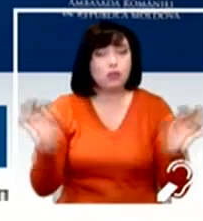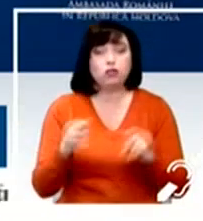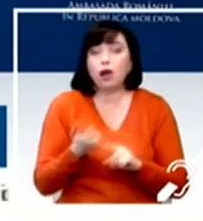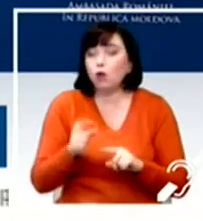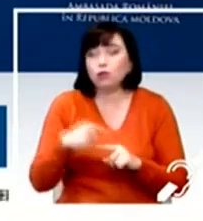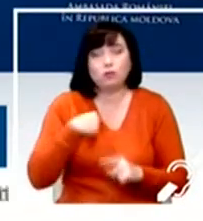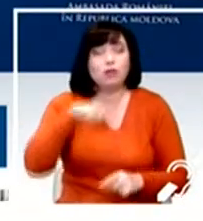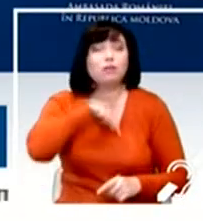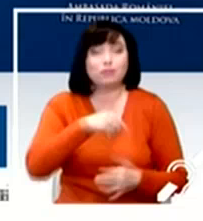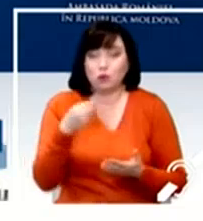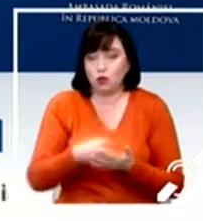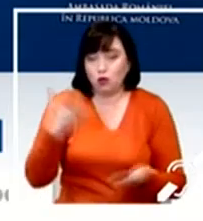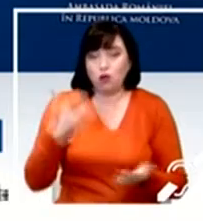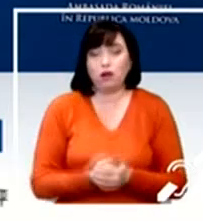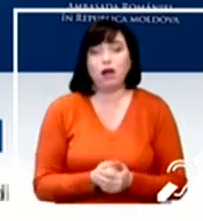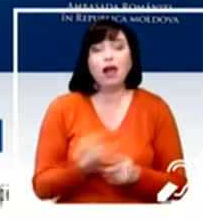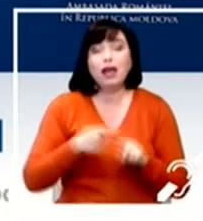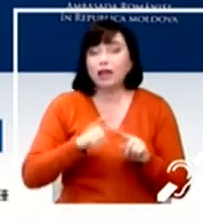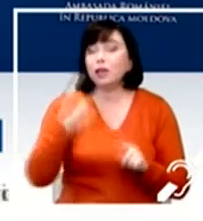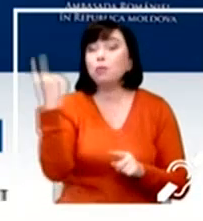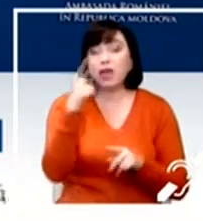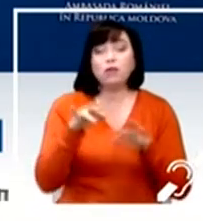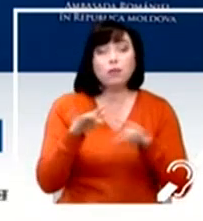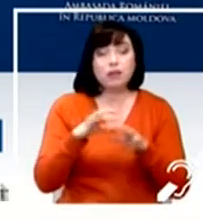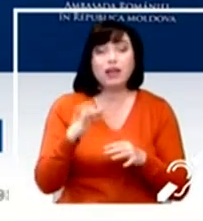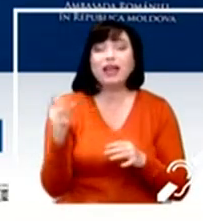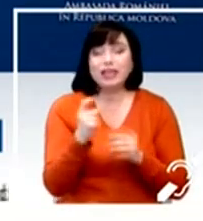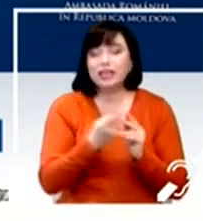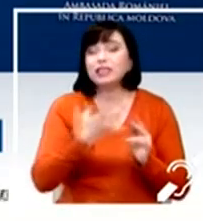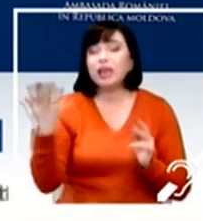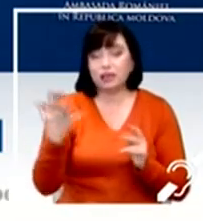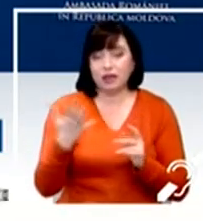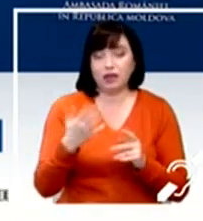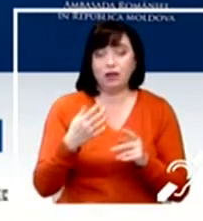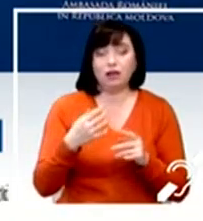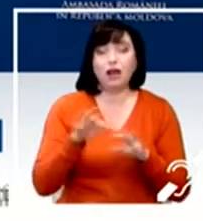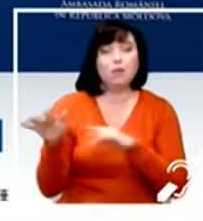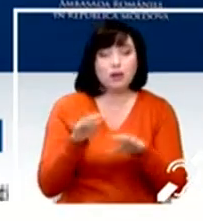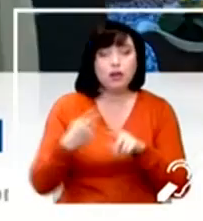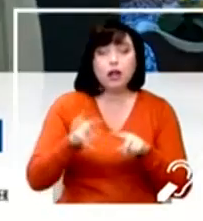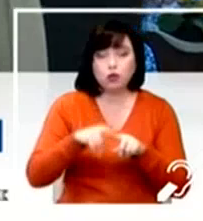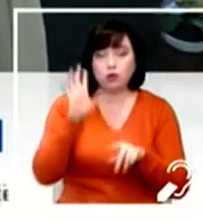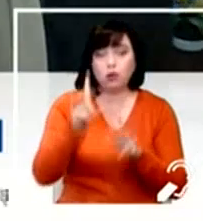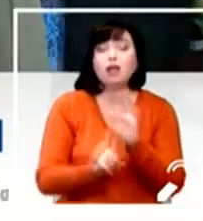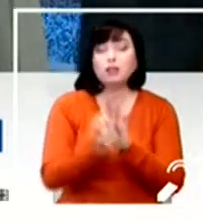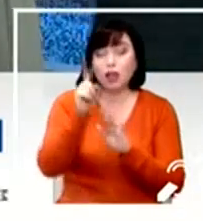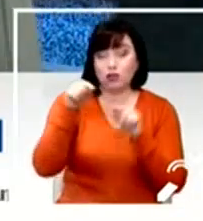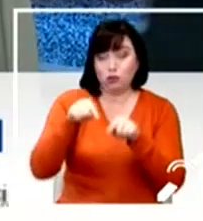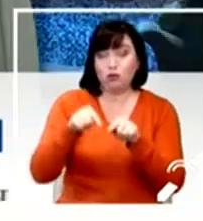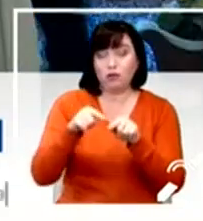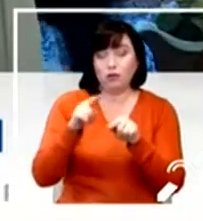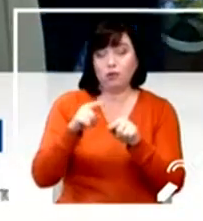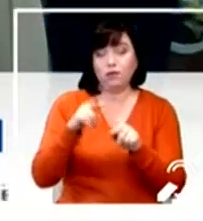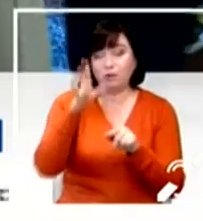mi-este foarte drag. Este primul eveniment din seria celor care vor marca Ziua Națională a României aici la Chișinău în acest an. Vom